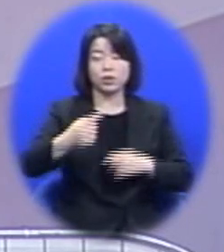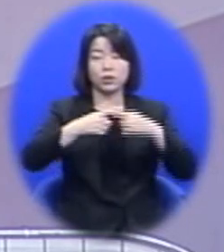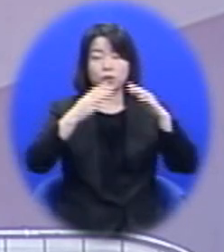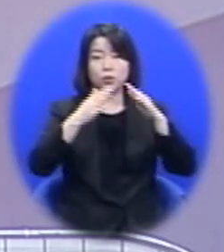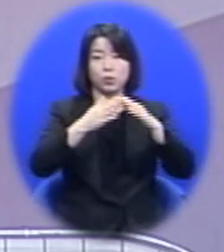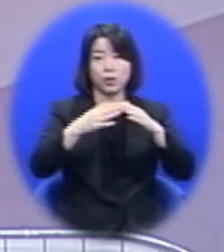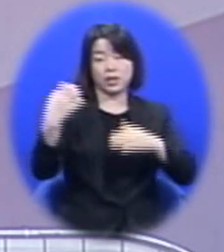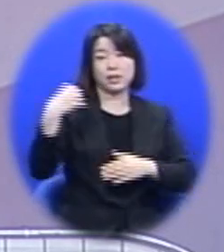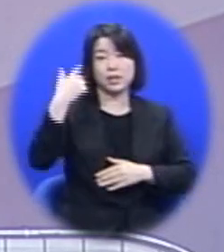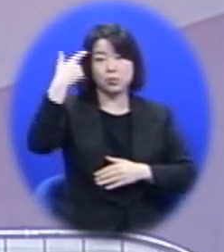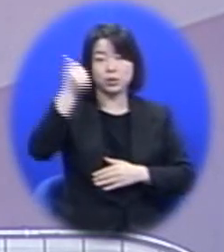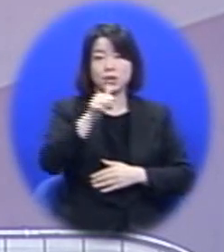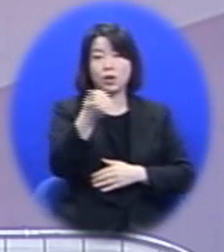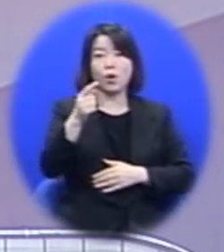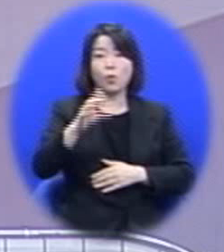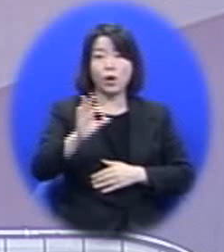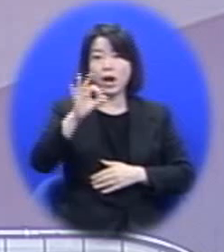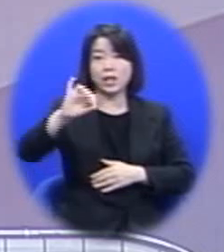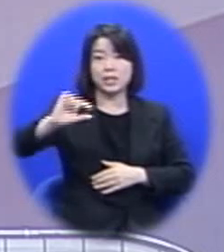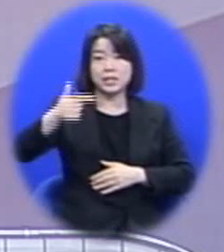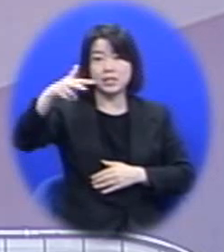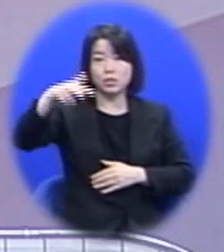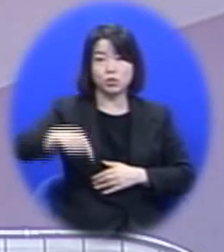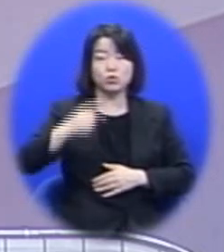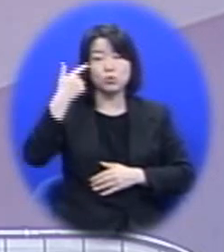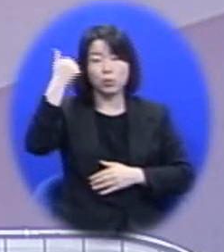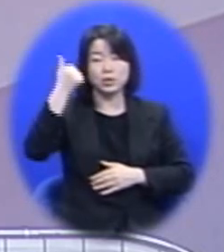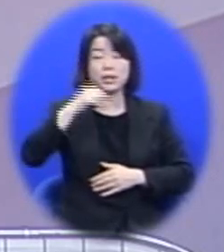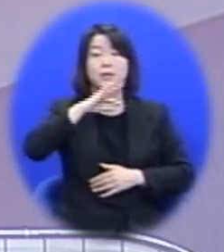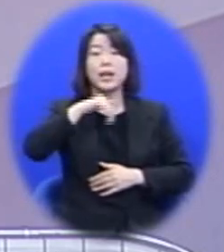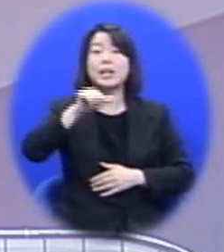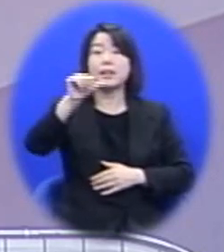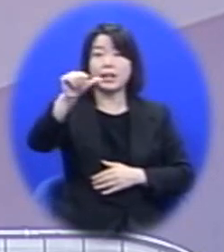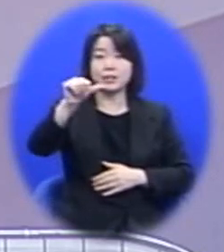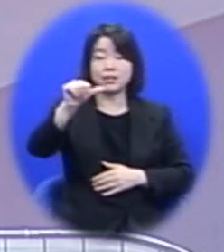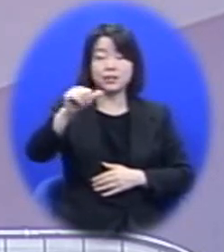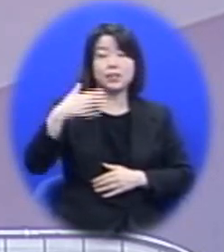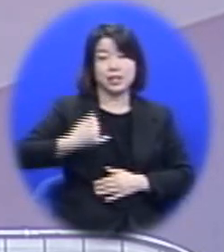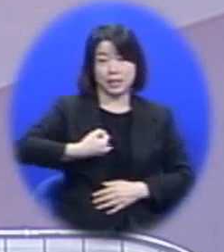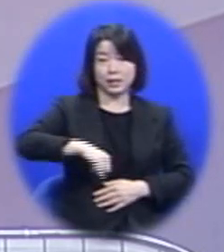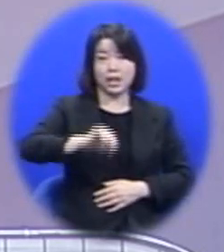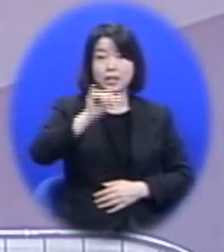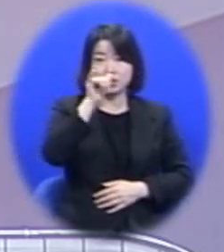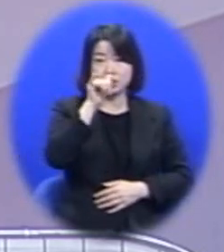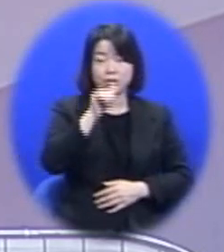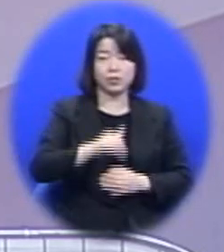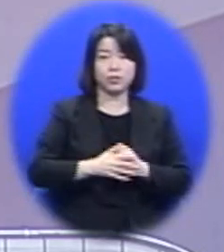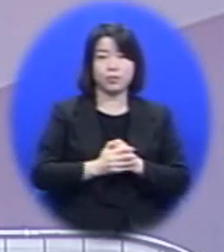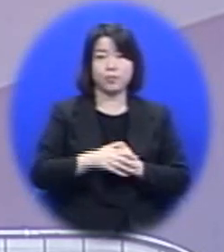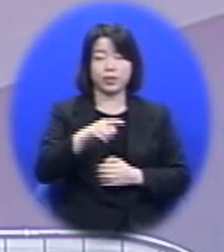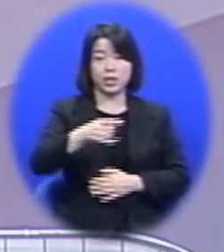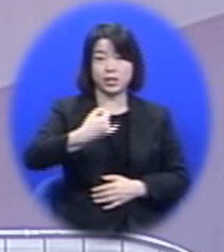목사님 5살 된 딸이 있습니다. 그런데 이 딸과 함께